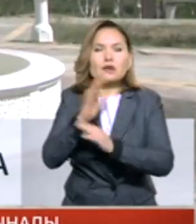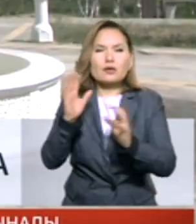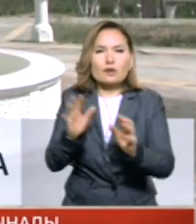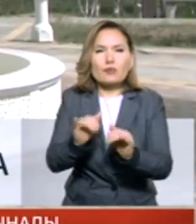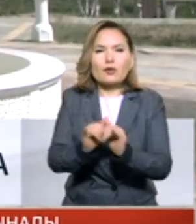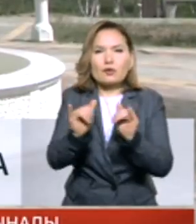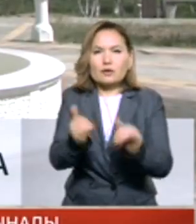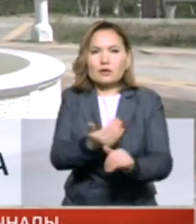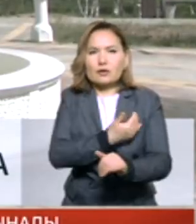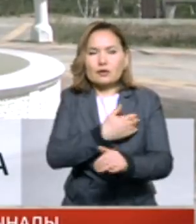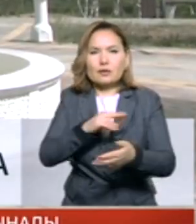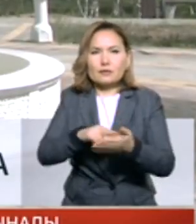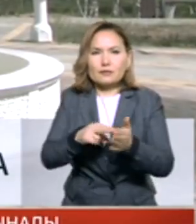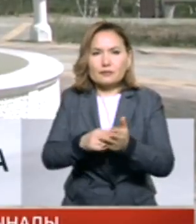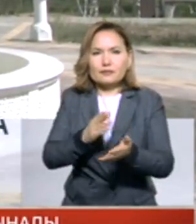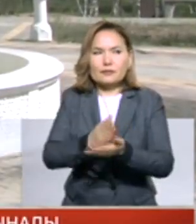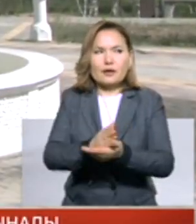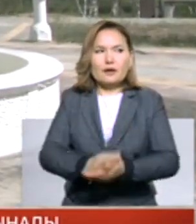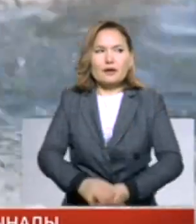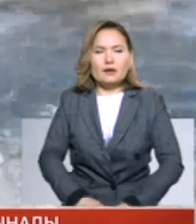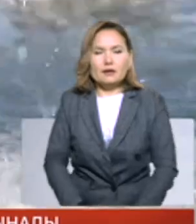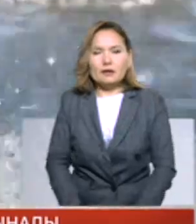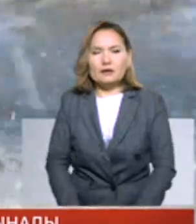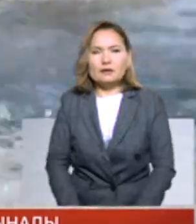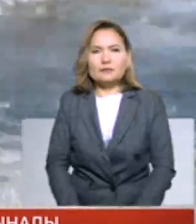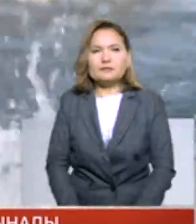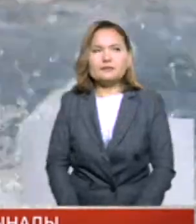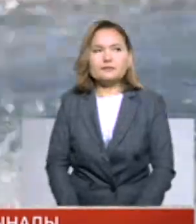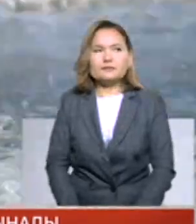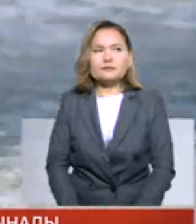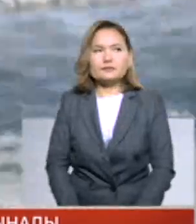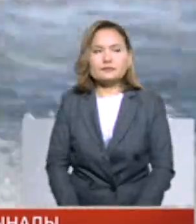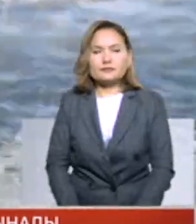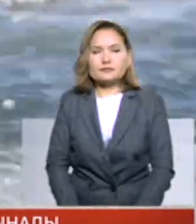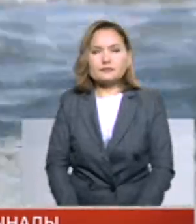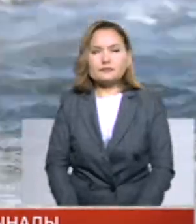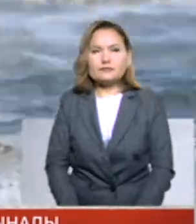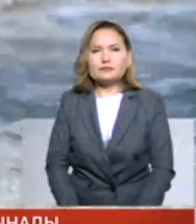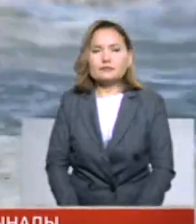көбейте түспек. Әділбек Серікұлы, Нұрлыбек Нұрмахан, Қазақстан ұлттық телеарнасы, Қызылорда.